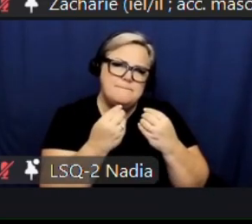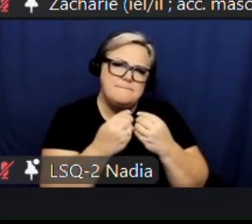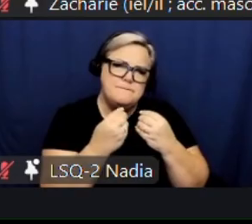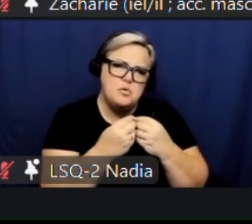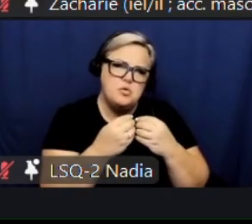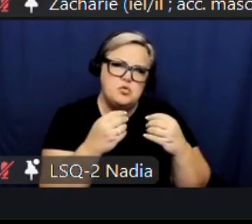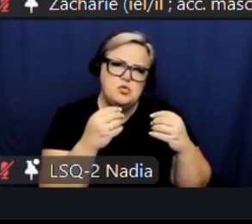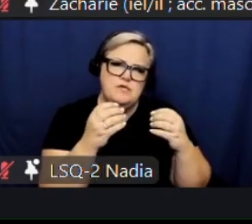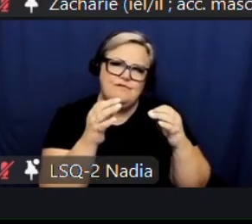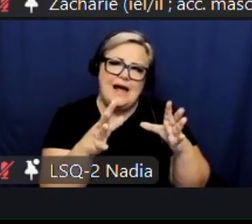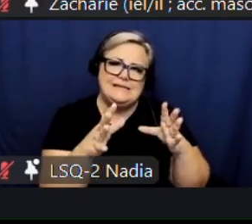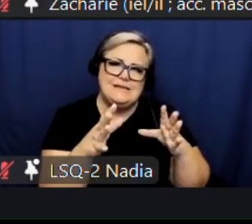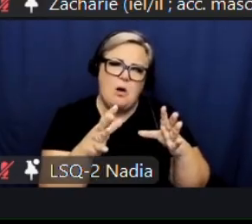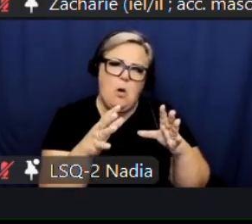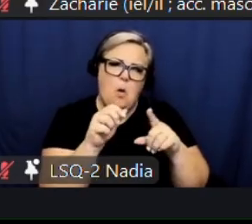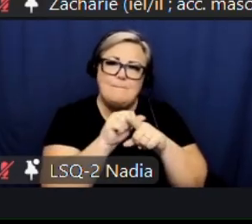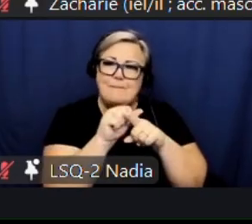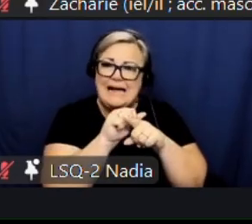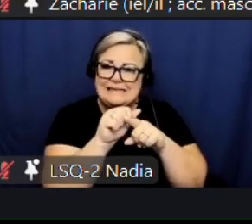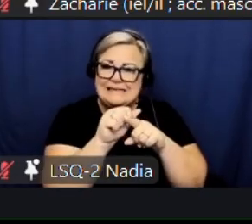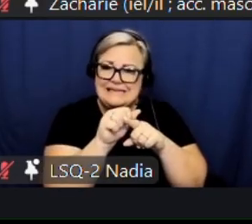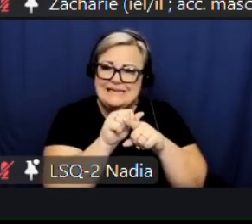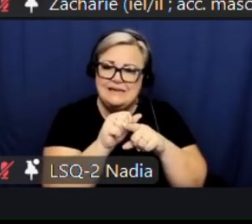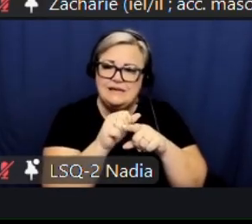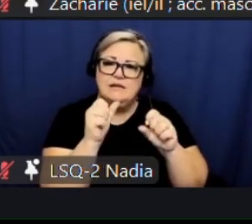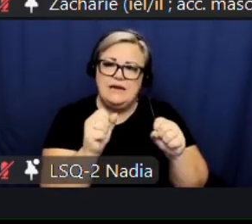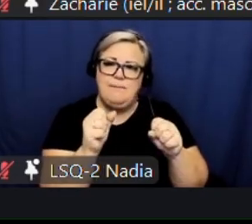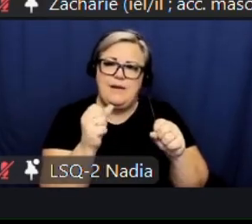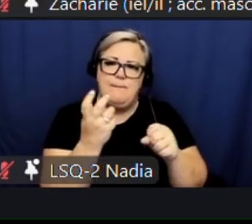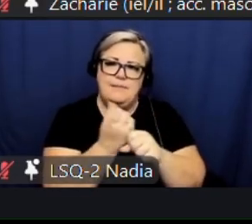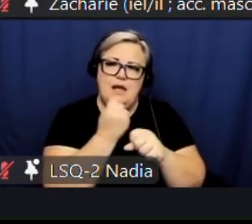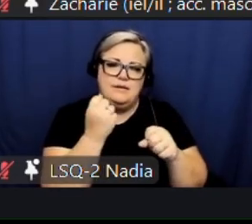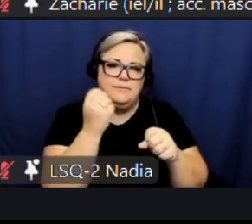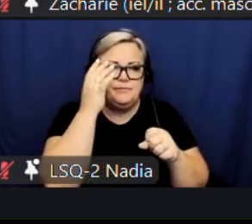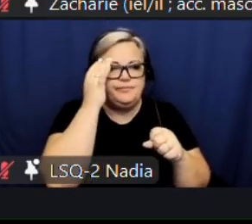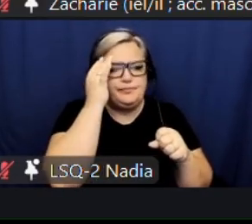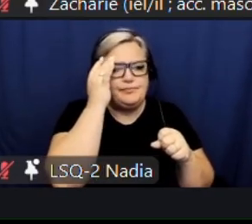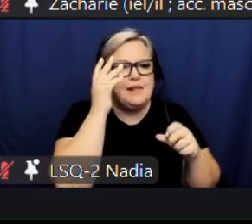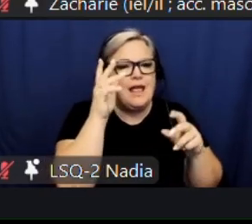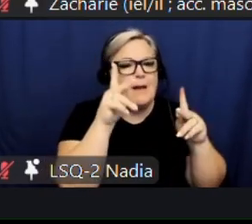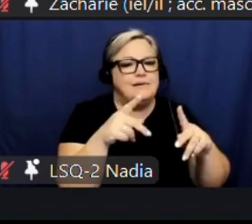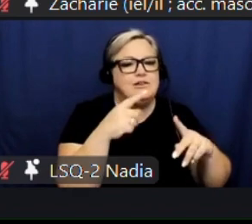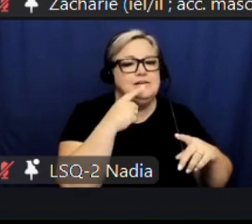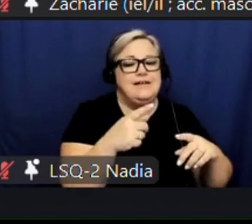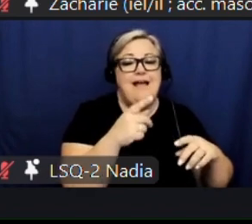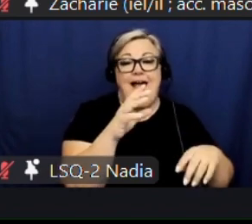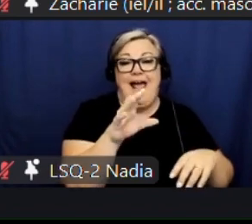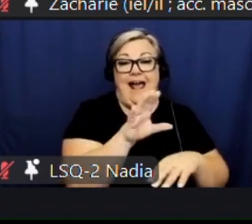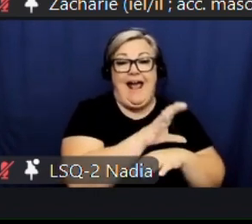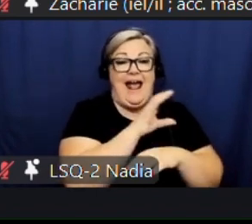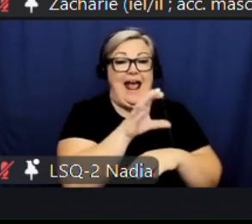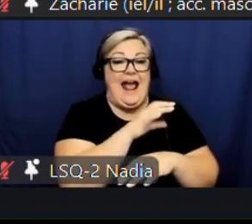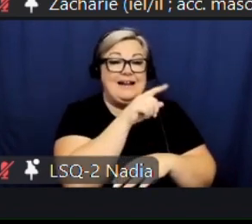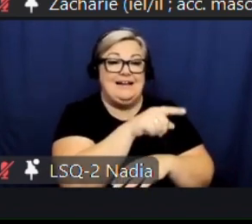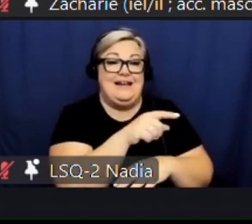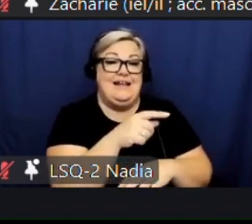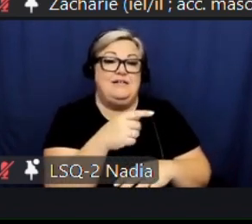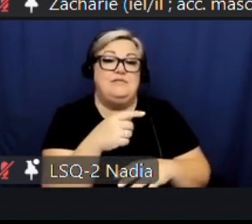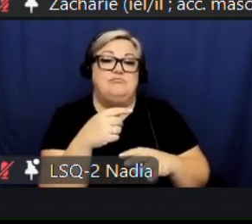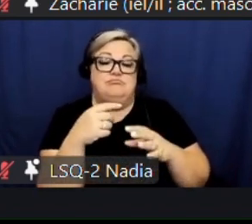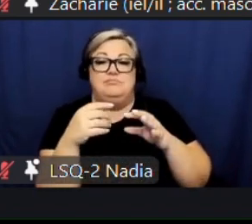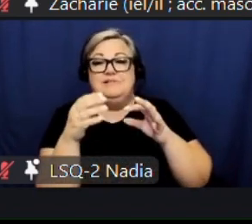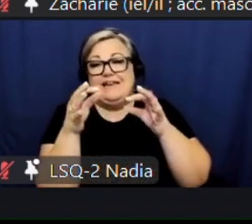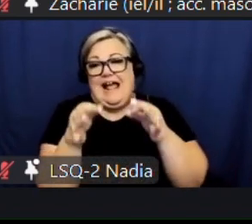pratiques gagnantes et on voulait mettre en valeur ce qui se fait déjà. Alors, la personne dit à la clinique d'affirmation de genre où la personne